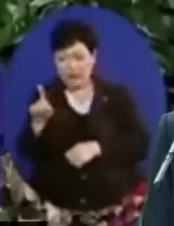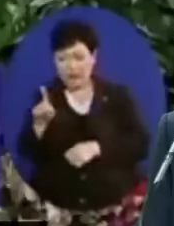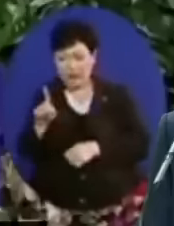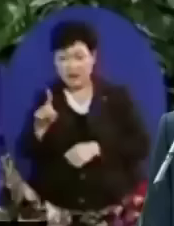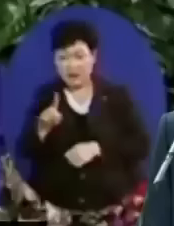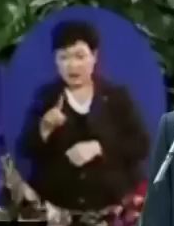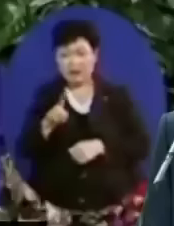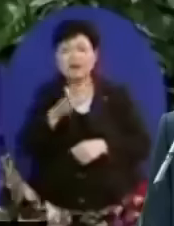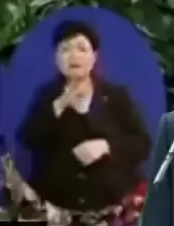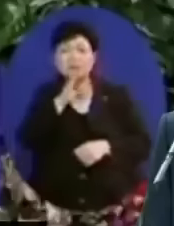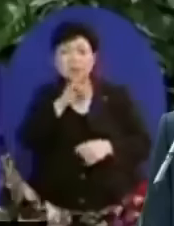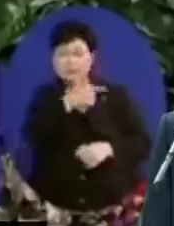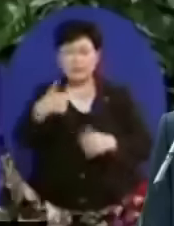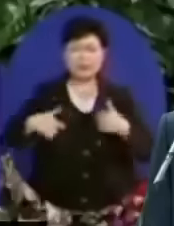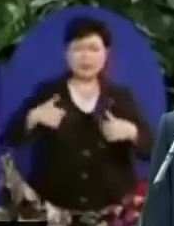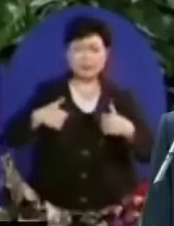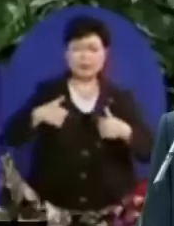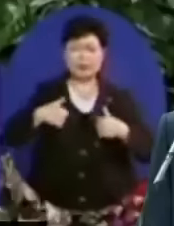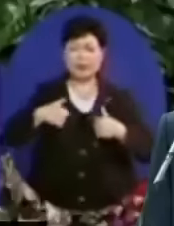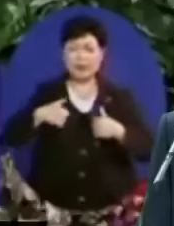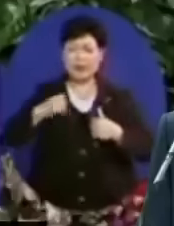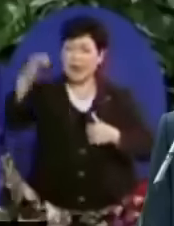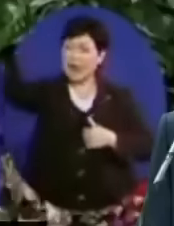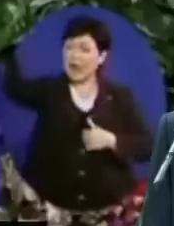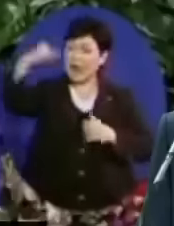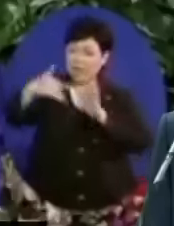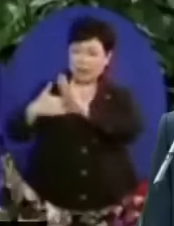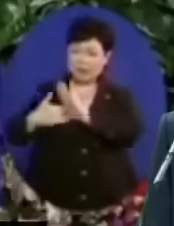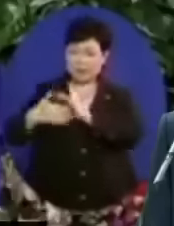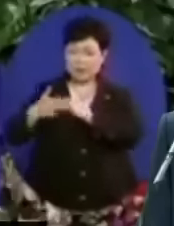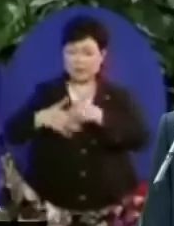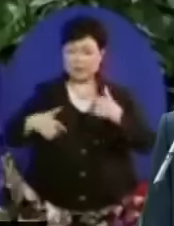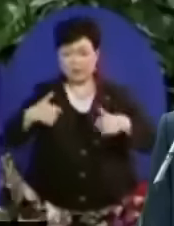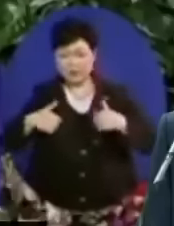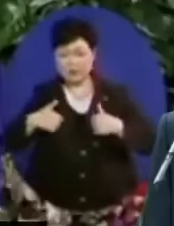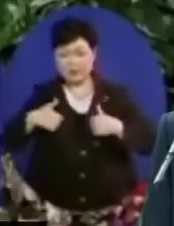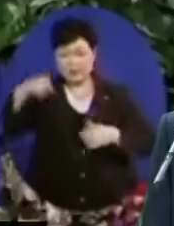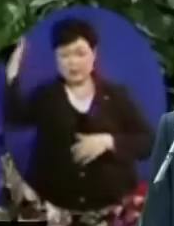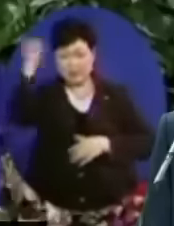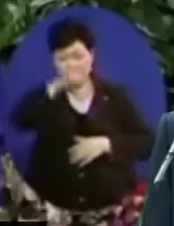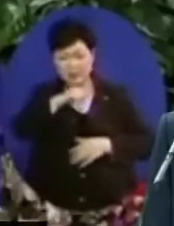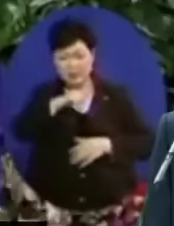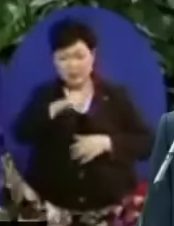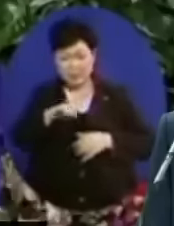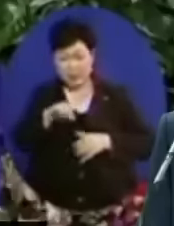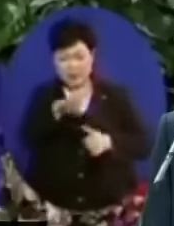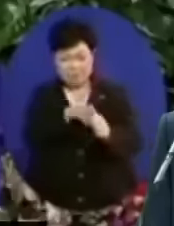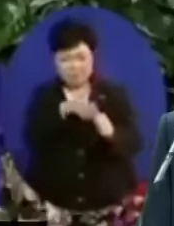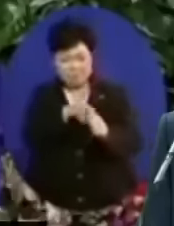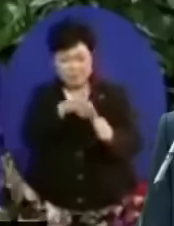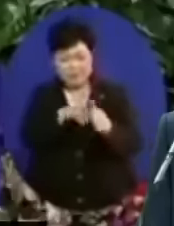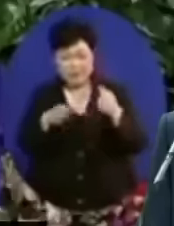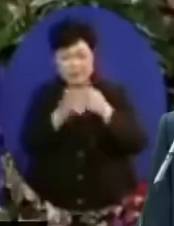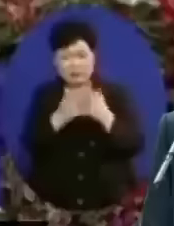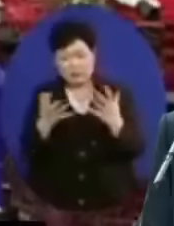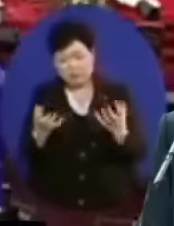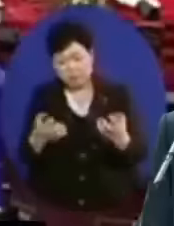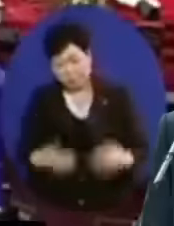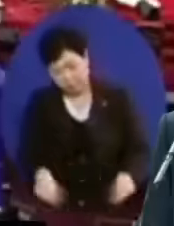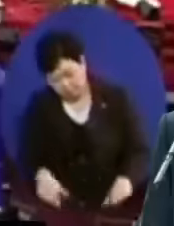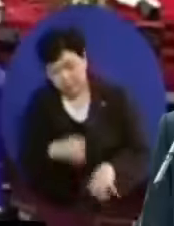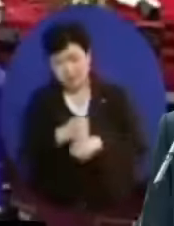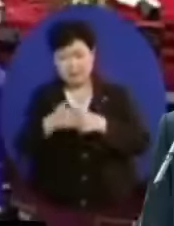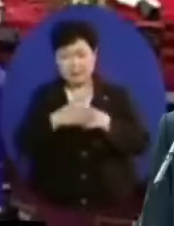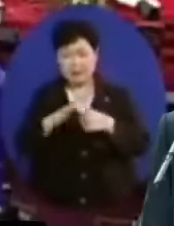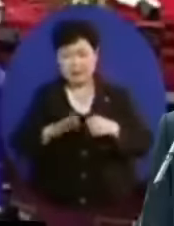말미암아 크게 기뻐하였더니 하나님이 벌레를 예비하사 이튿날 새벽에 그 박는콜을 갉아먹게 하시며 쉬더니라.